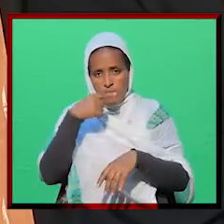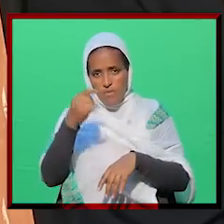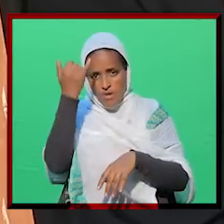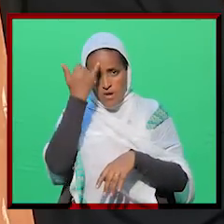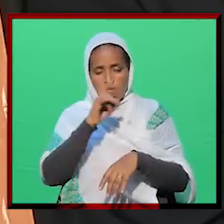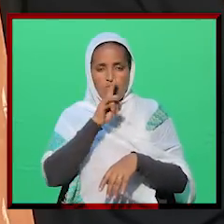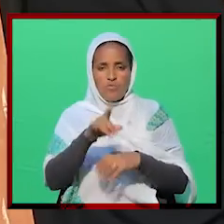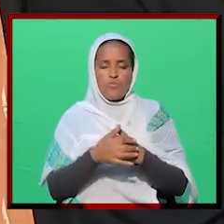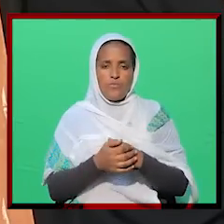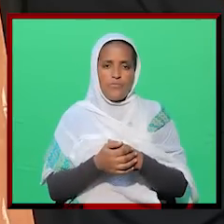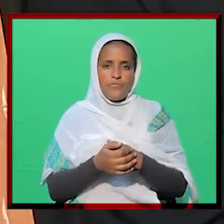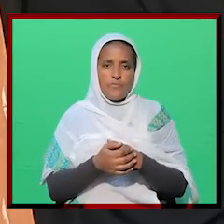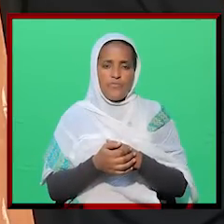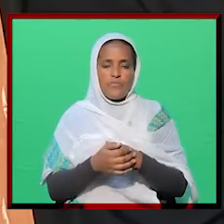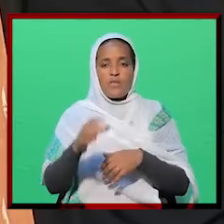ጸጋዎች